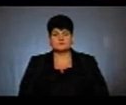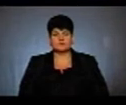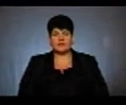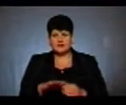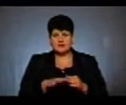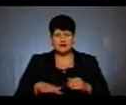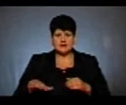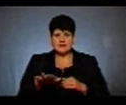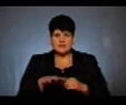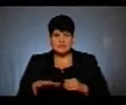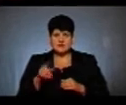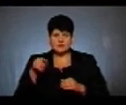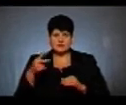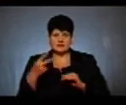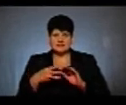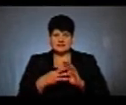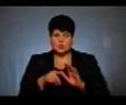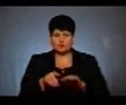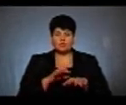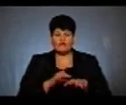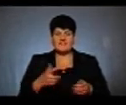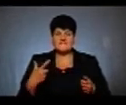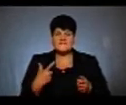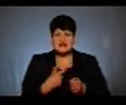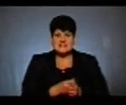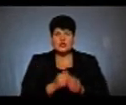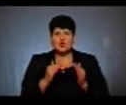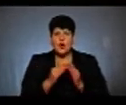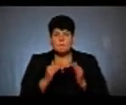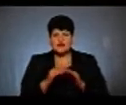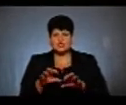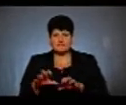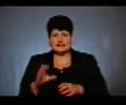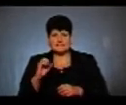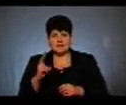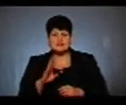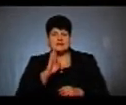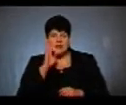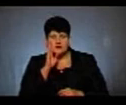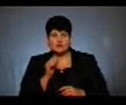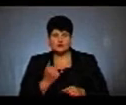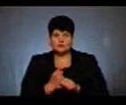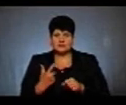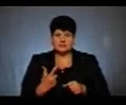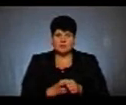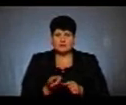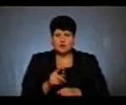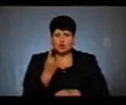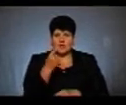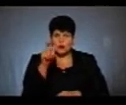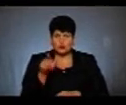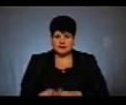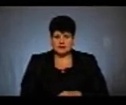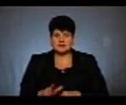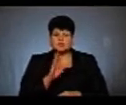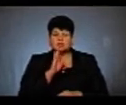Дільниця жилкомсервісу номер 28. Тут проводять вакцинацію домашніх тварин від сказу. Зранку зробити щеплення прийшла одна людина. Місцева